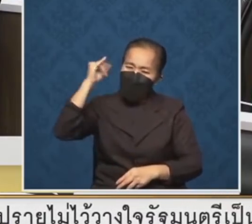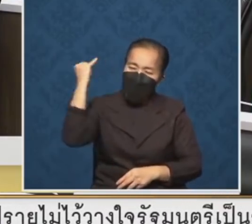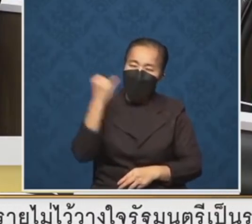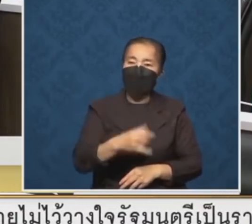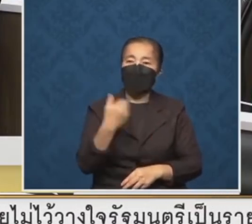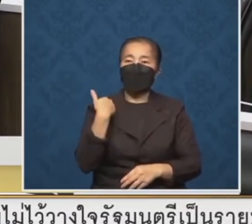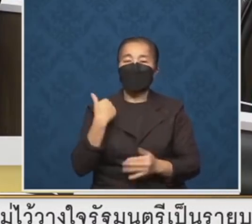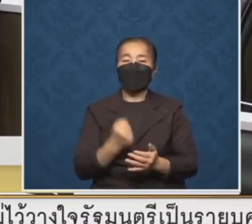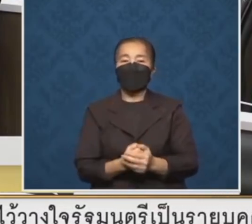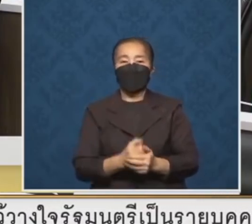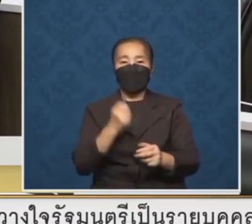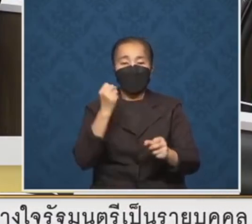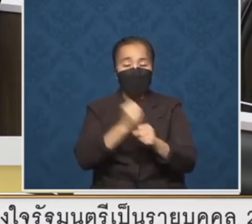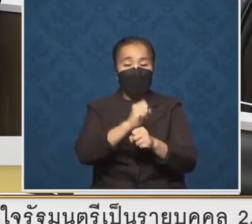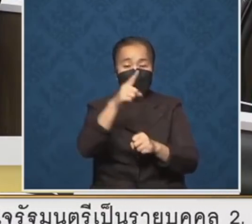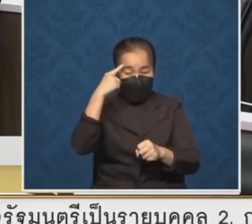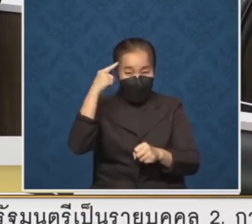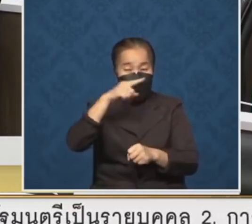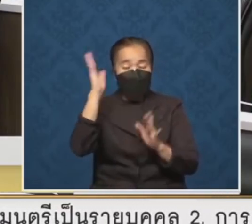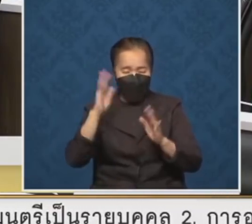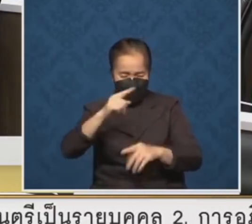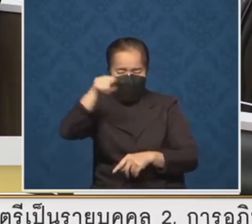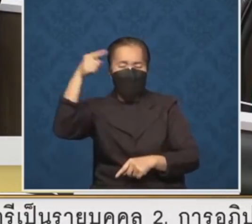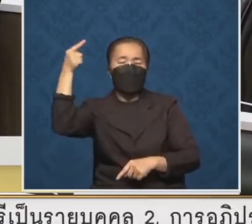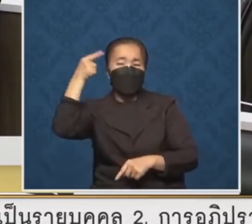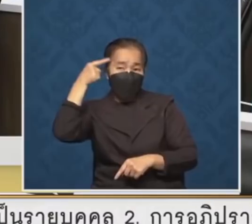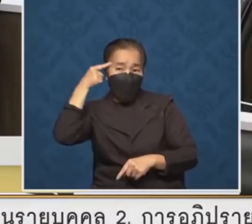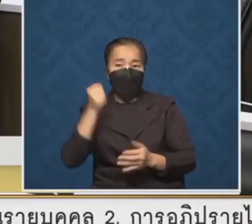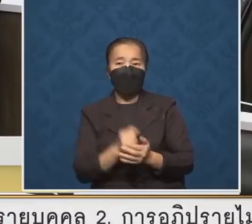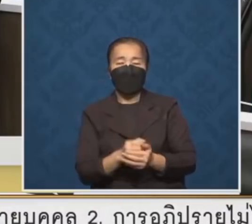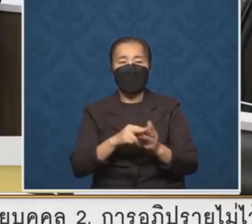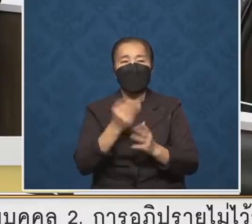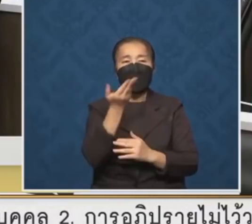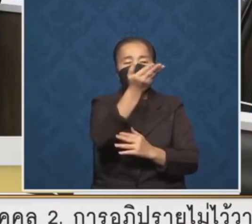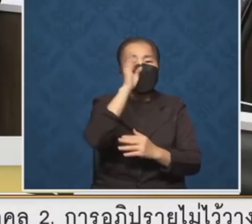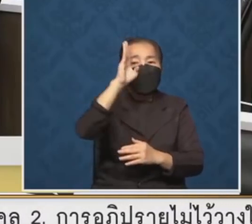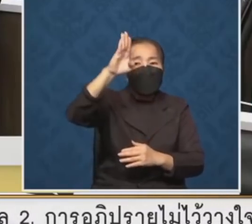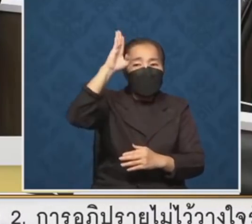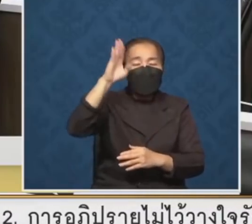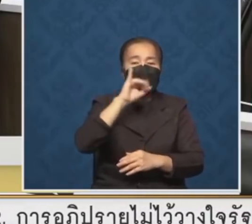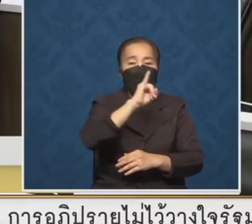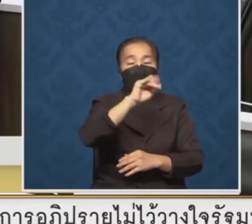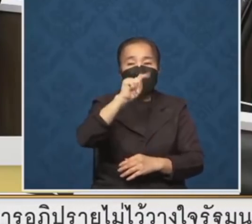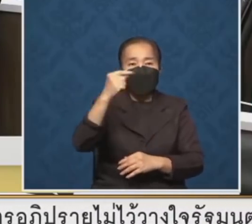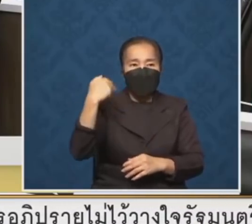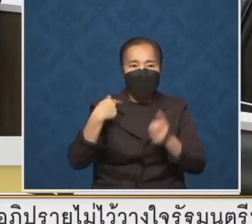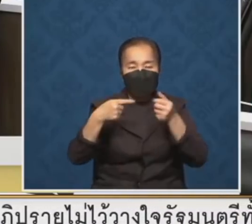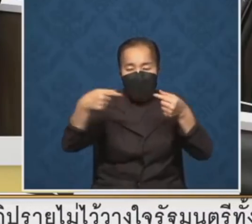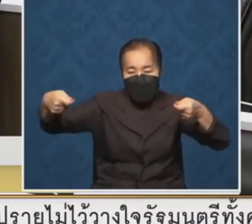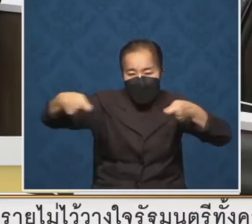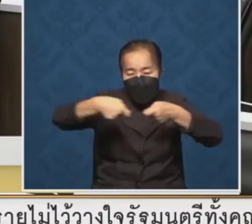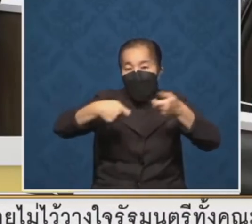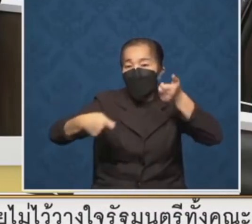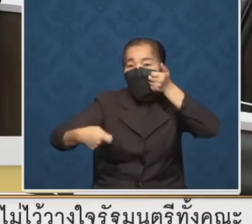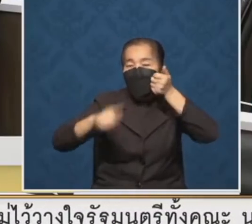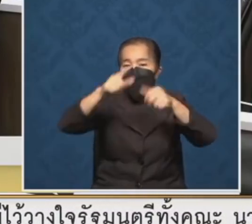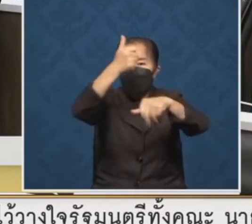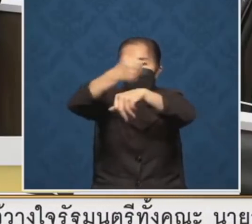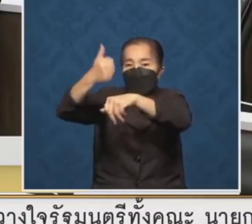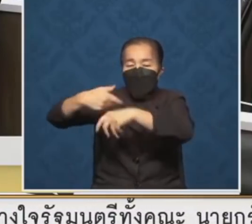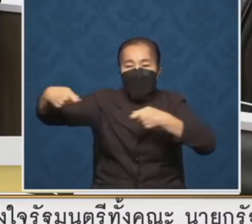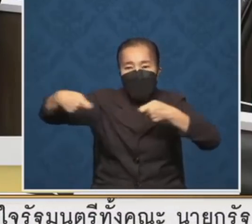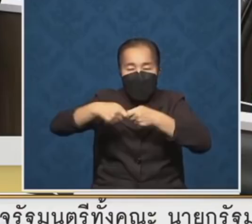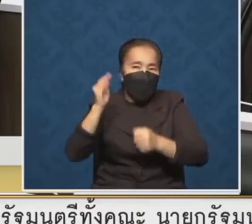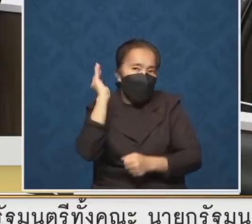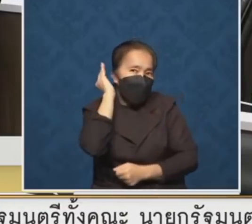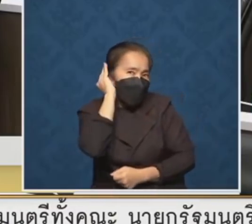และทำอะไรไปอย่าคิดว่าไม่มีใครรู้นะครับว่าไปขอให้บริษัทไอทีเนี่ยเจาะเข้าโทรศัพท์มือถือของแกนนำเพื่อที่จะสอดแนม